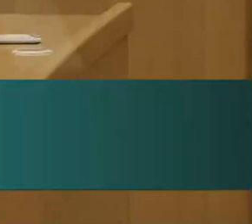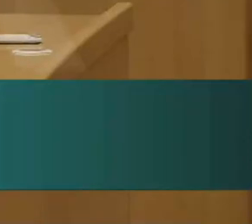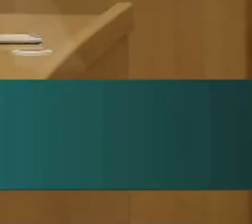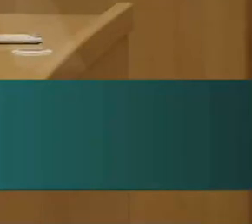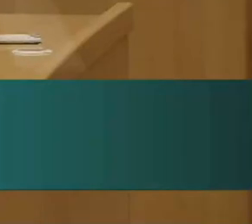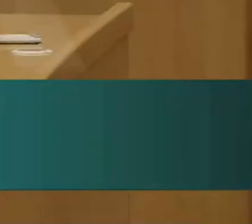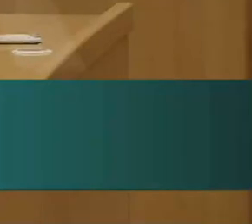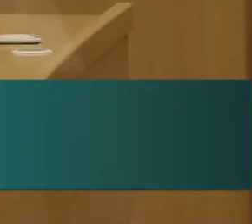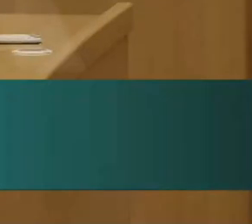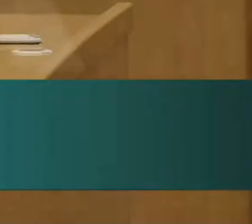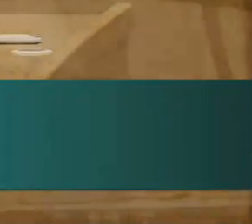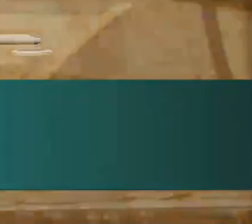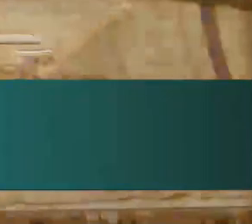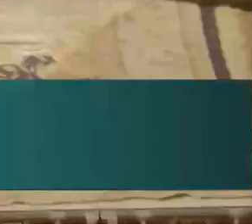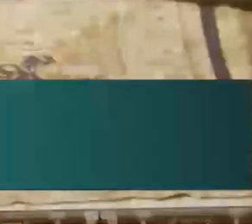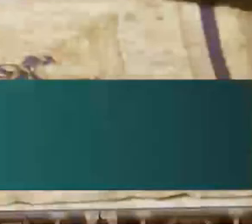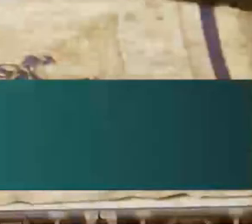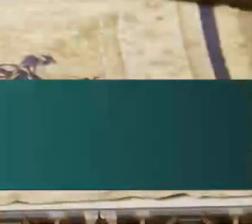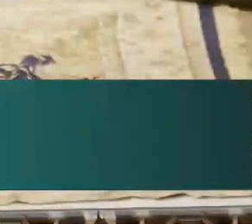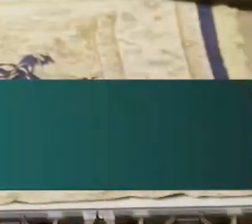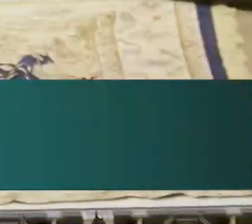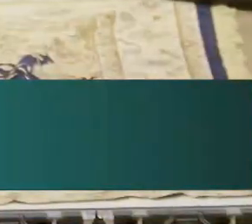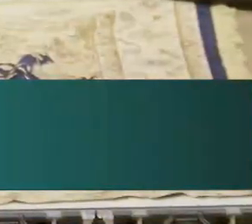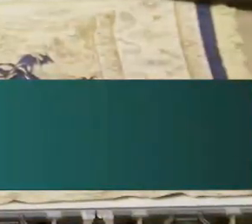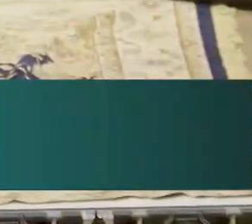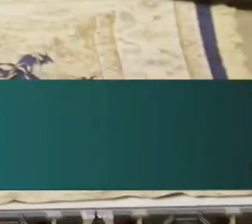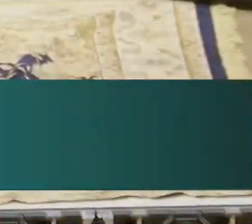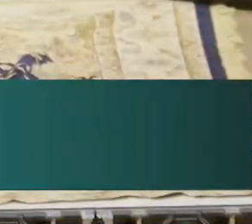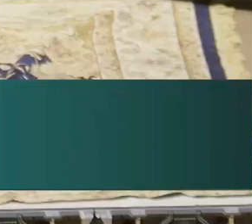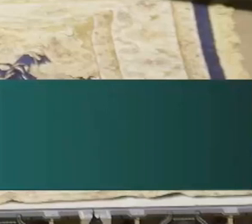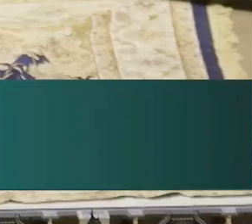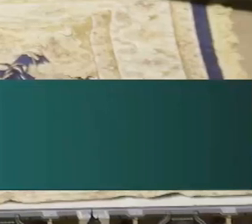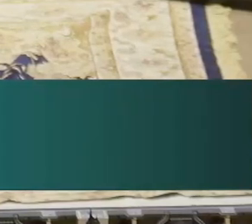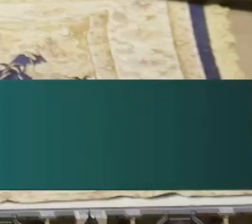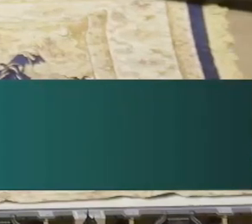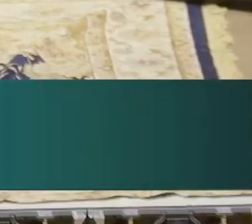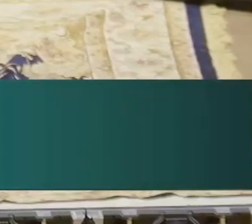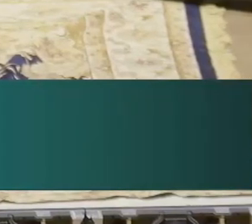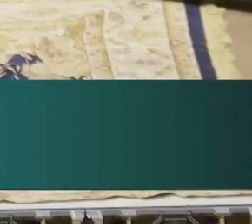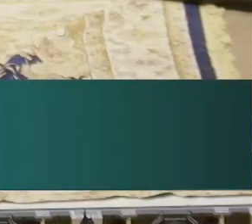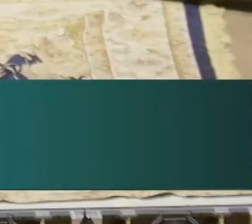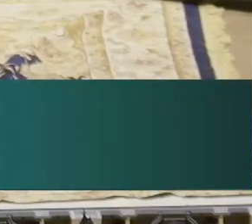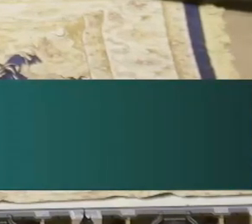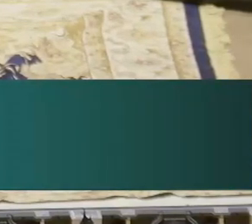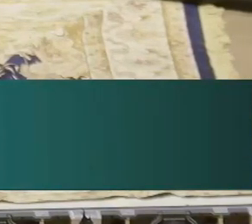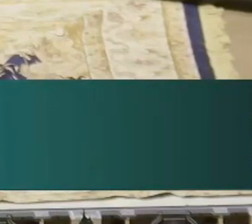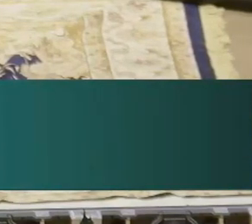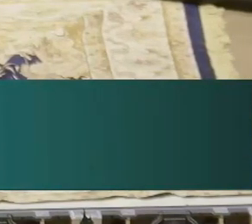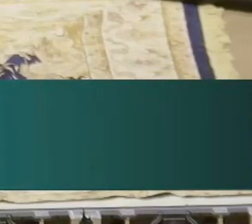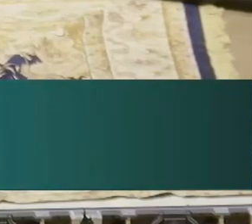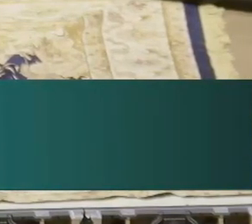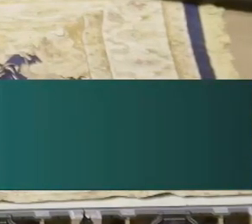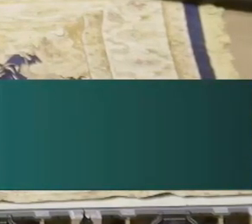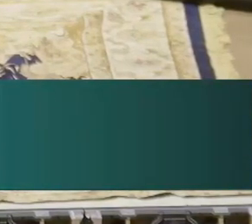médias sociaux, par la télévision, la radio, quel que soit le moyen, votre message, le message des ambassadeurs,